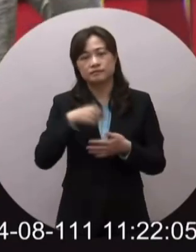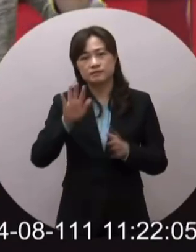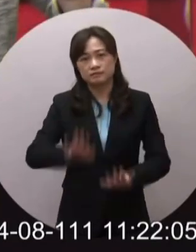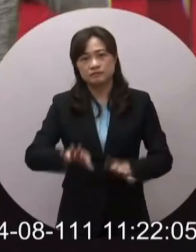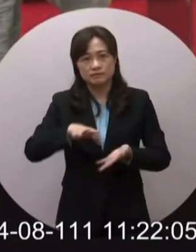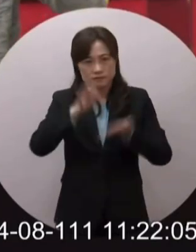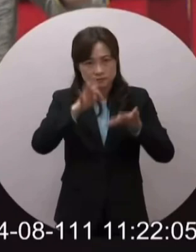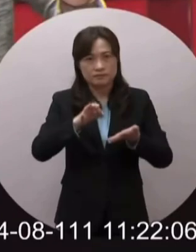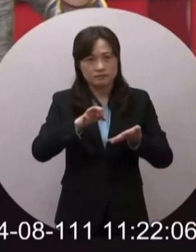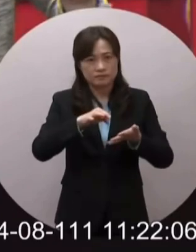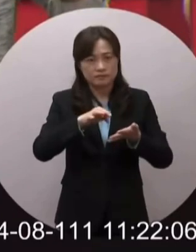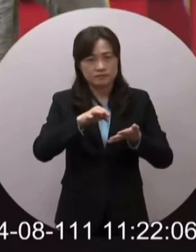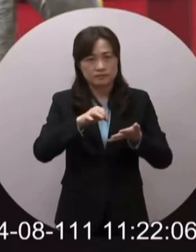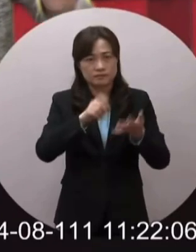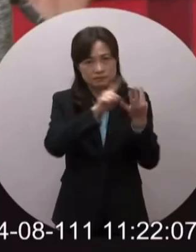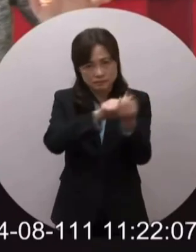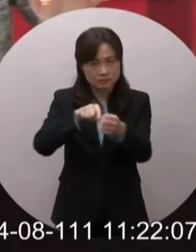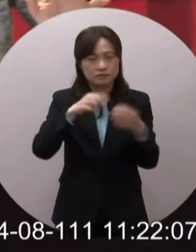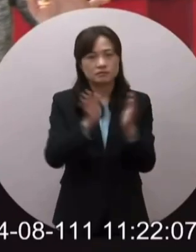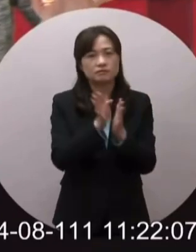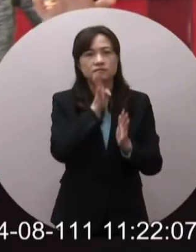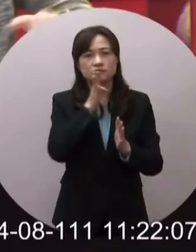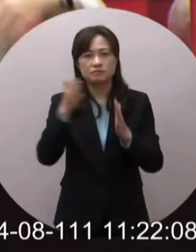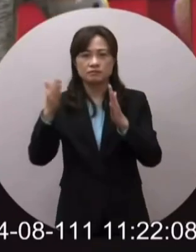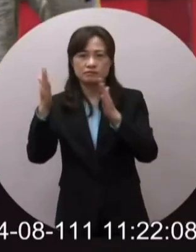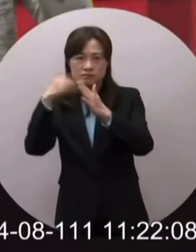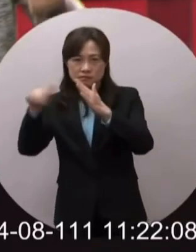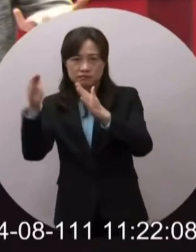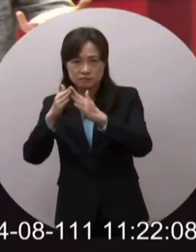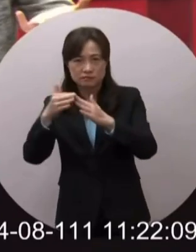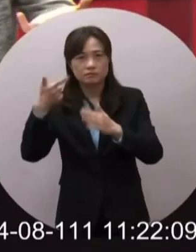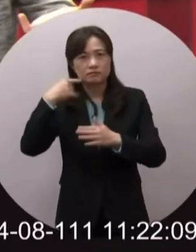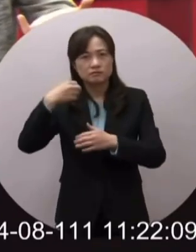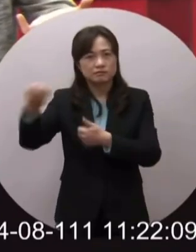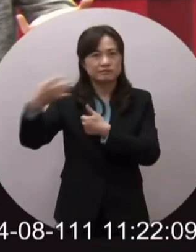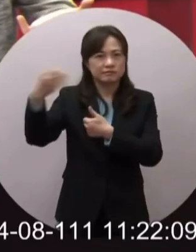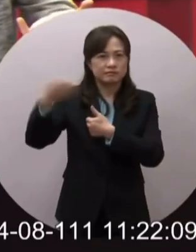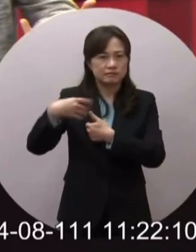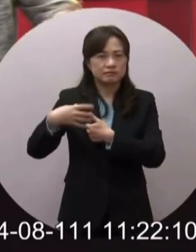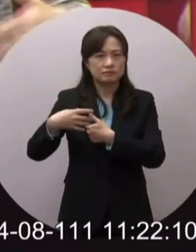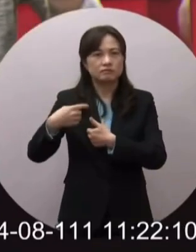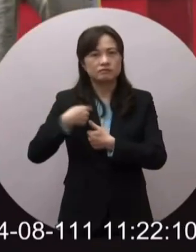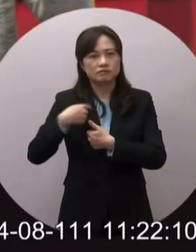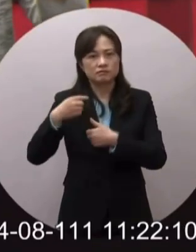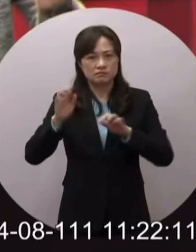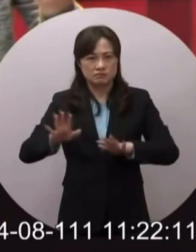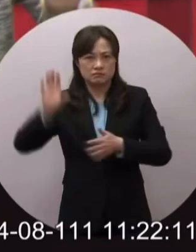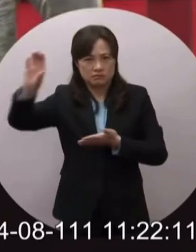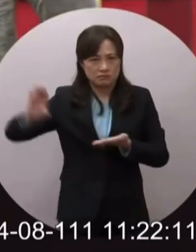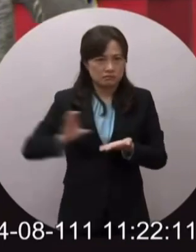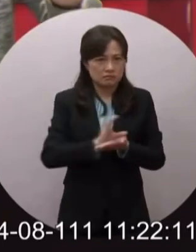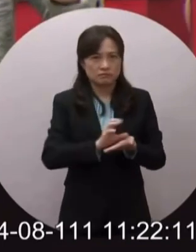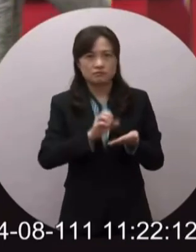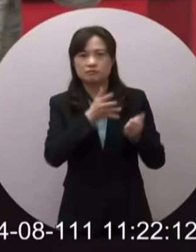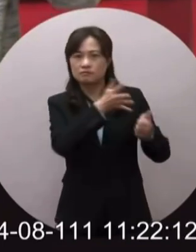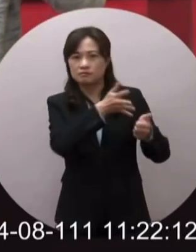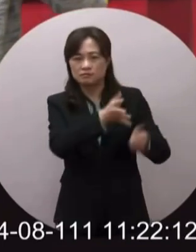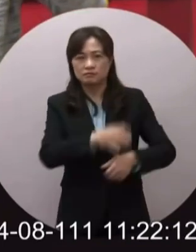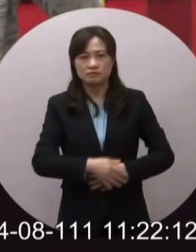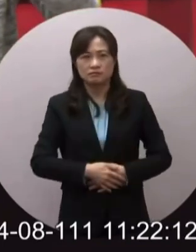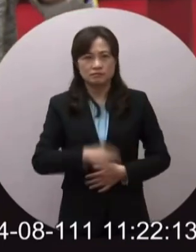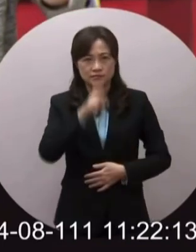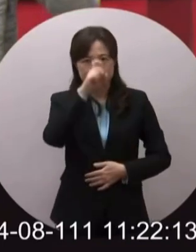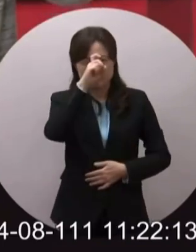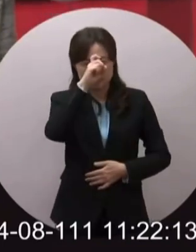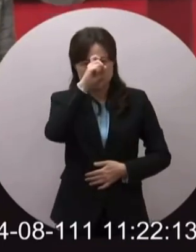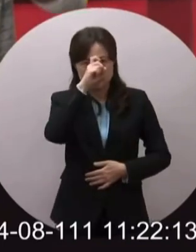是家长或学校端跟我反映的问题，我才会拿出来质询。 好。 好不好？所以我希望一定，